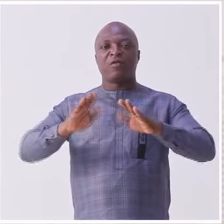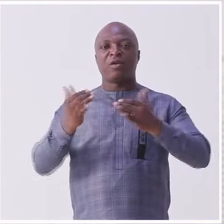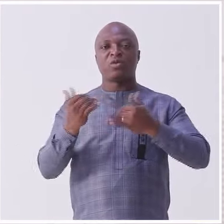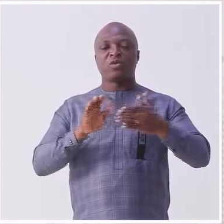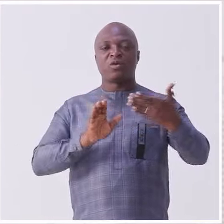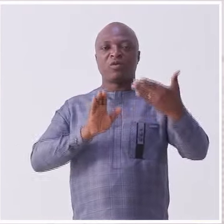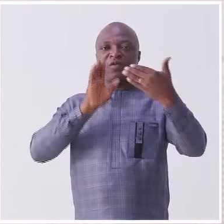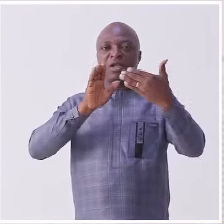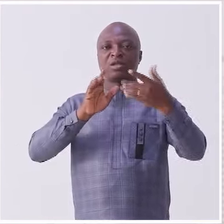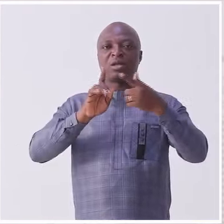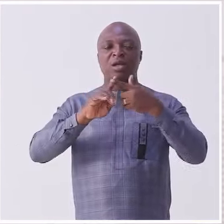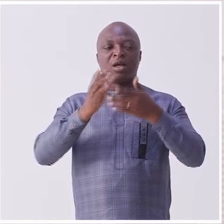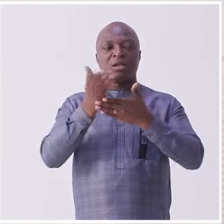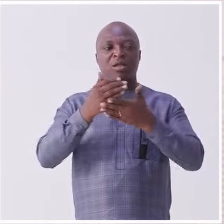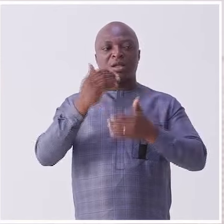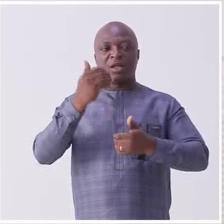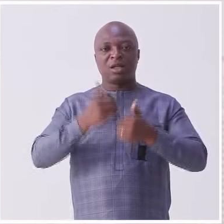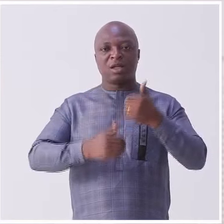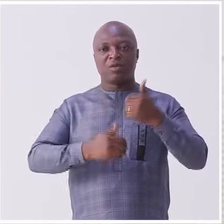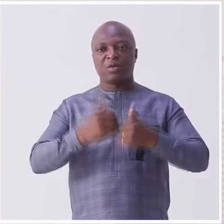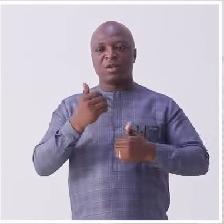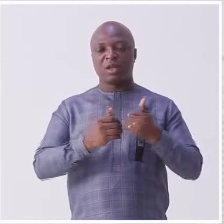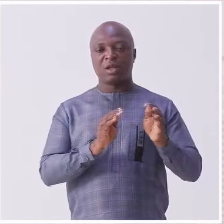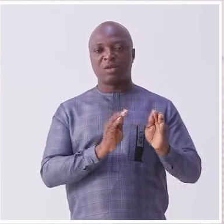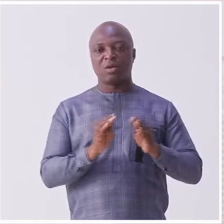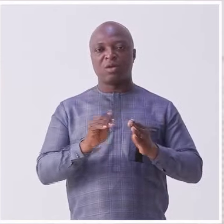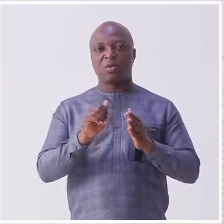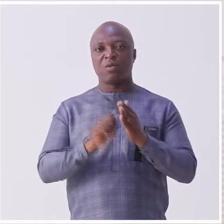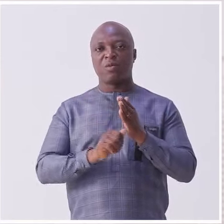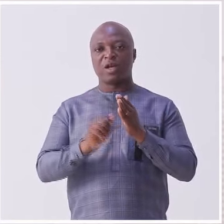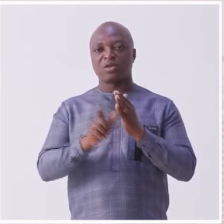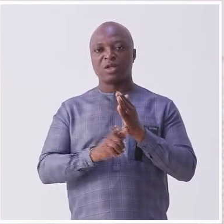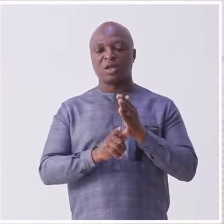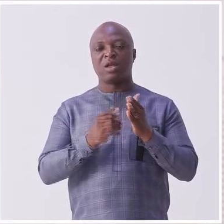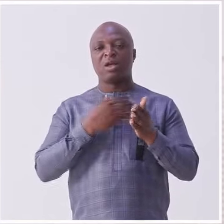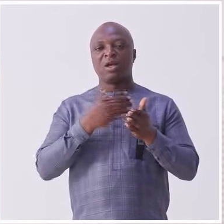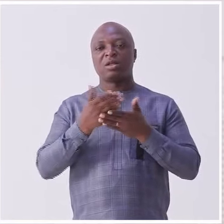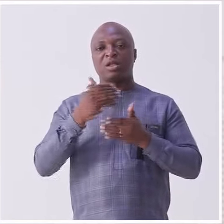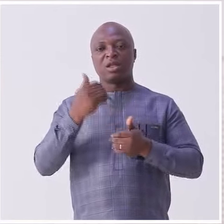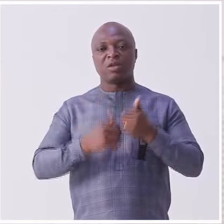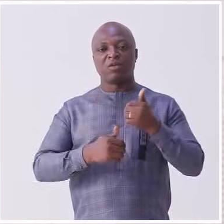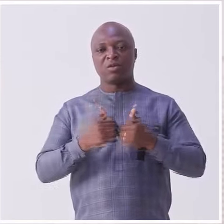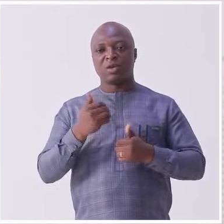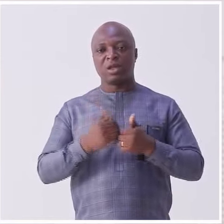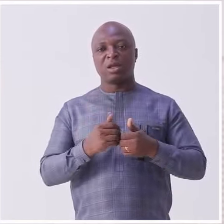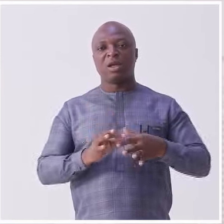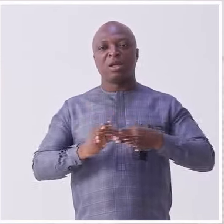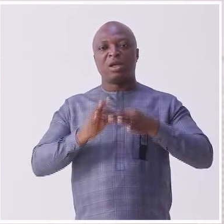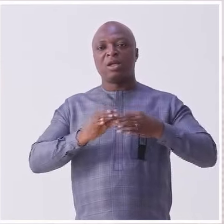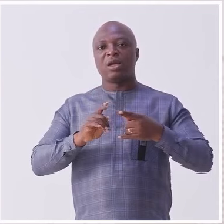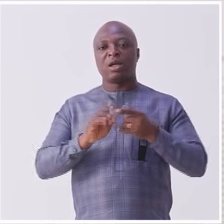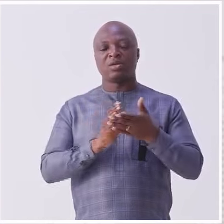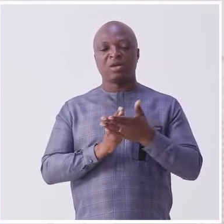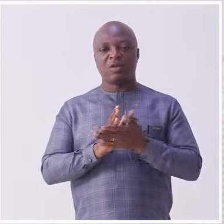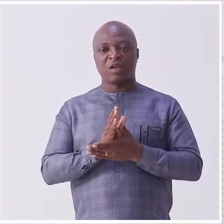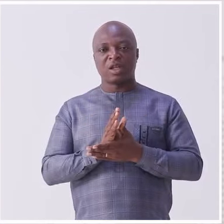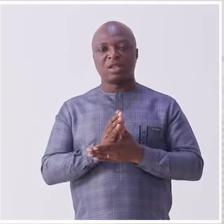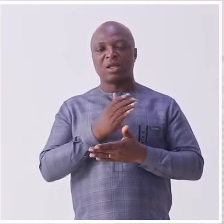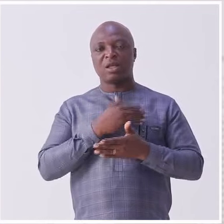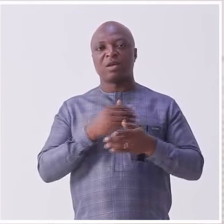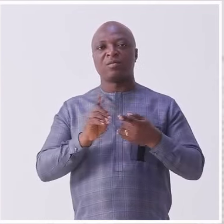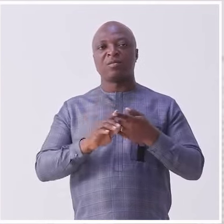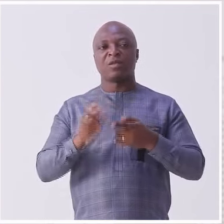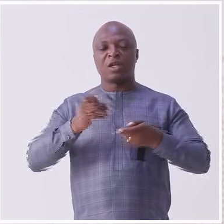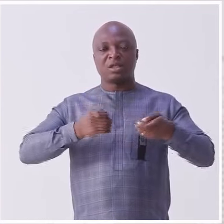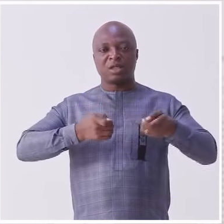face à des contraintes d'ordre opérationnel et à des défis liés à son efficacité et à